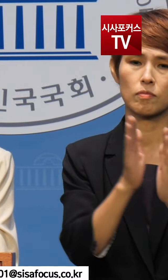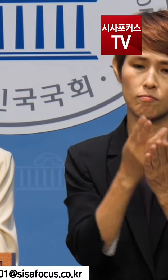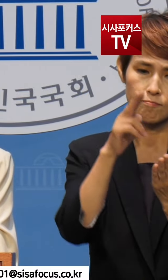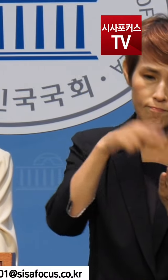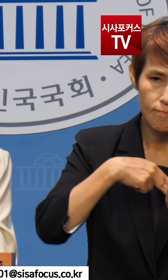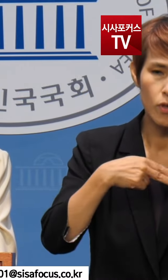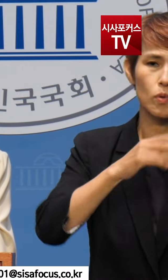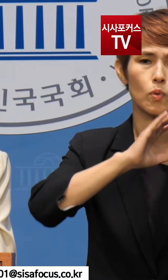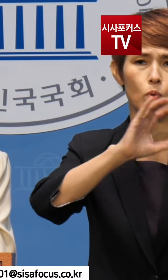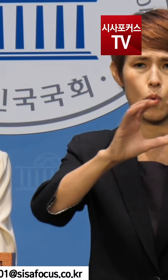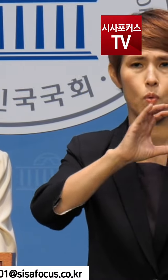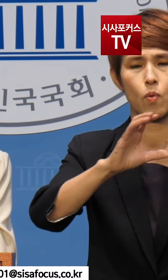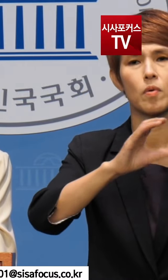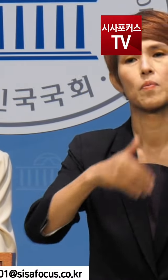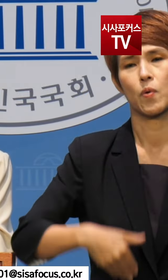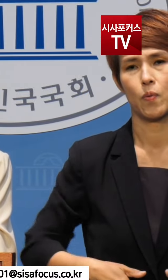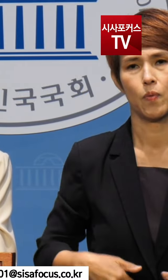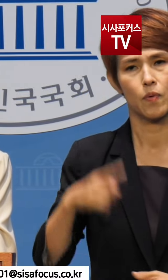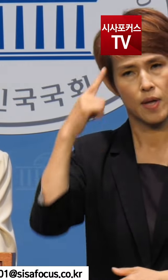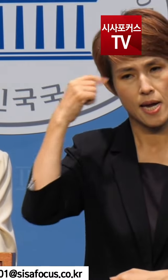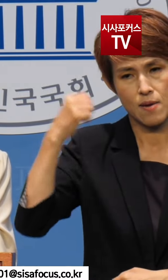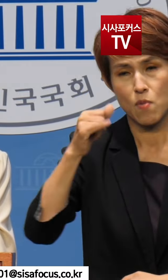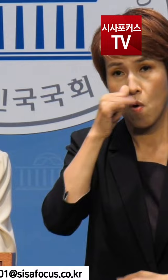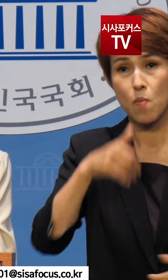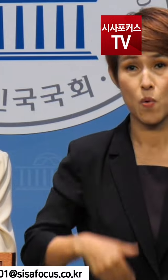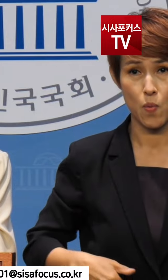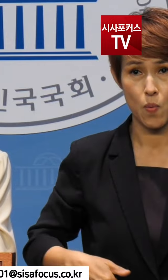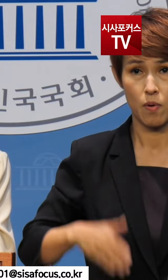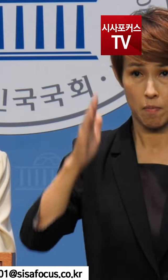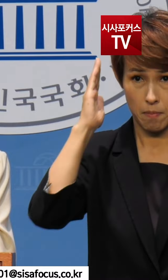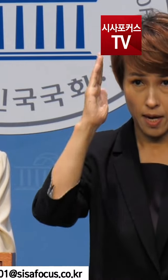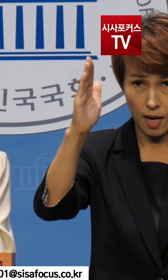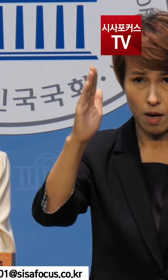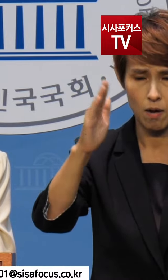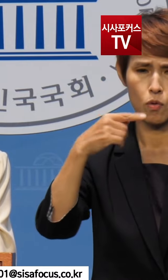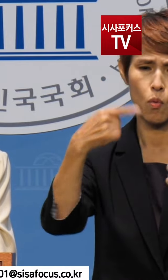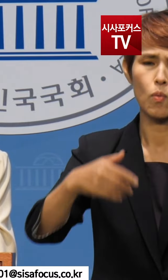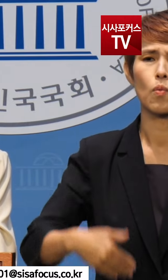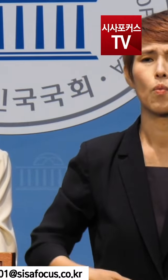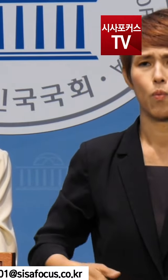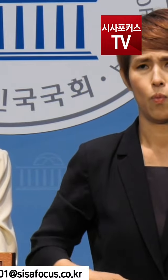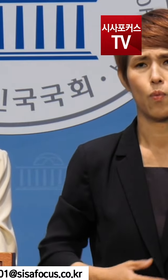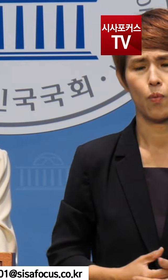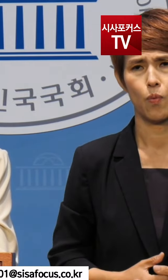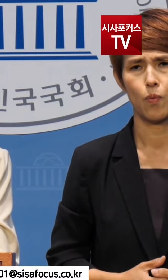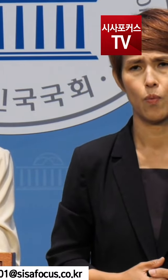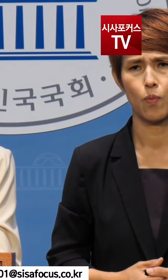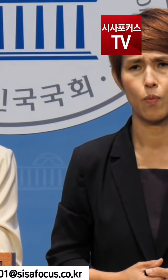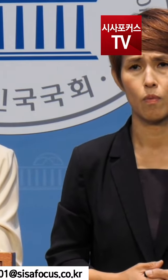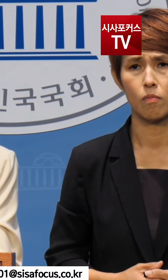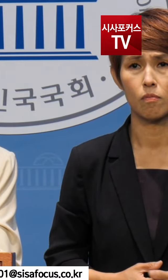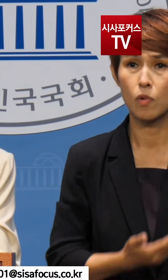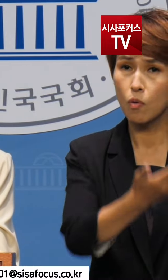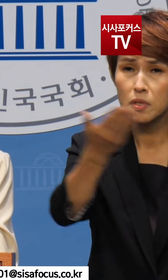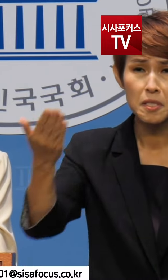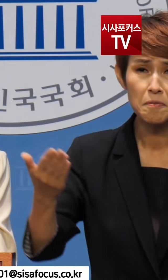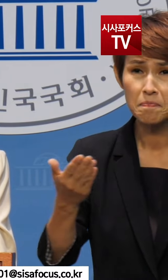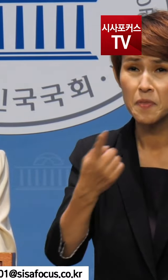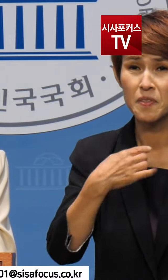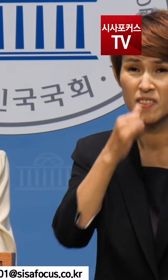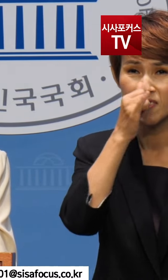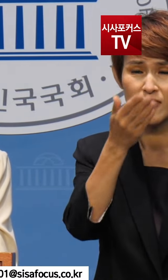것입니다. 생각하는 힘을 길러야 하는 그런 방향으로 교육이 이루어져야 합니다. 여러분도